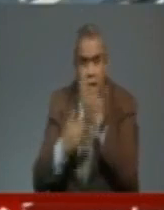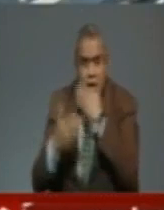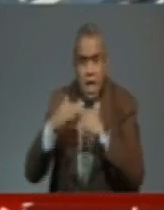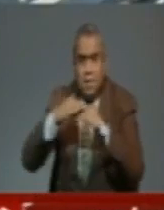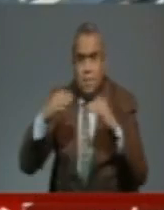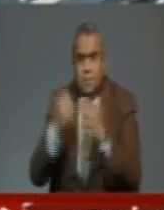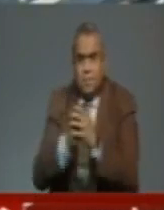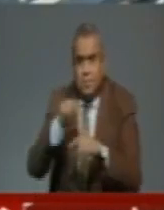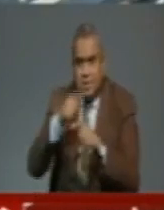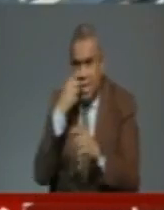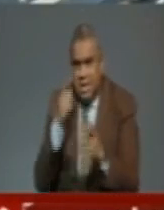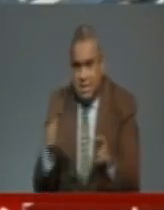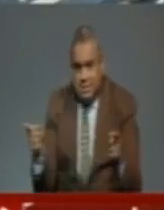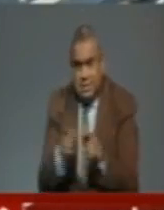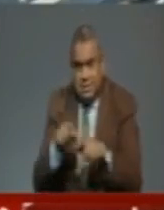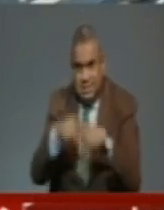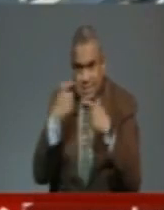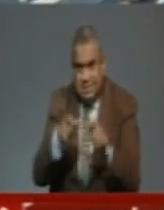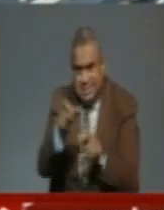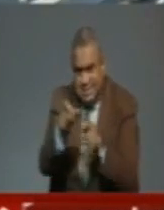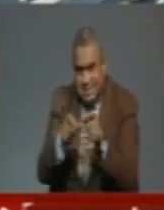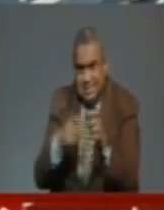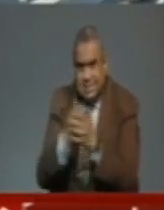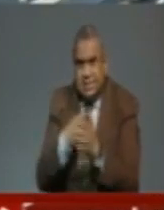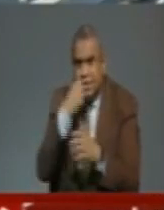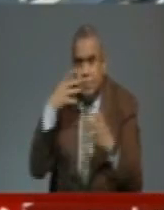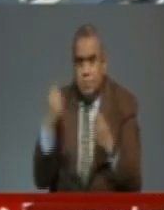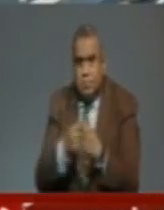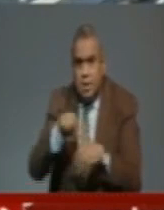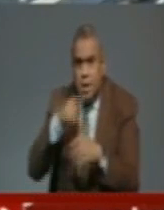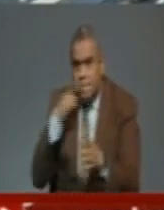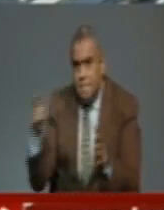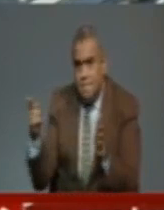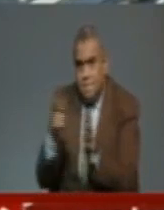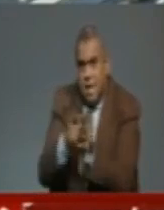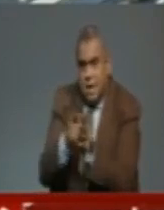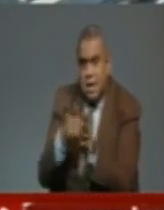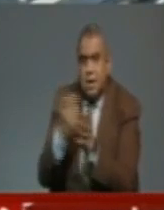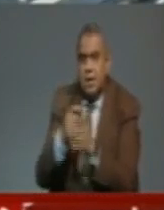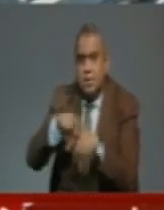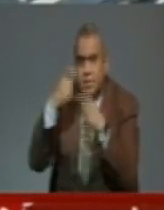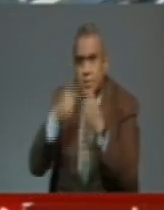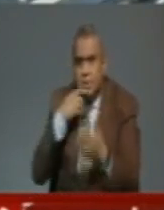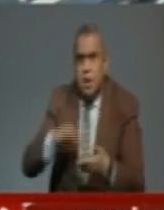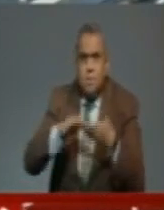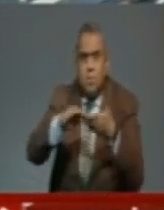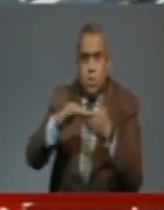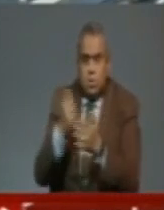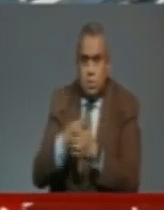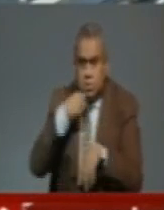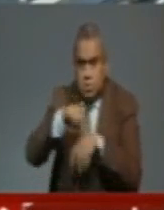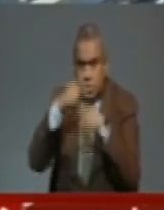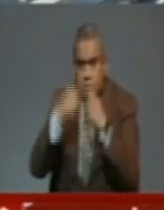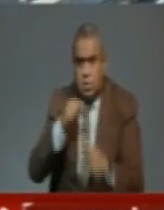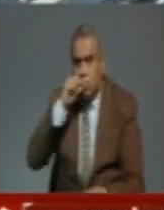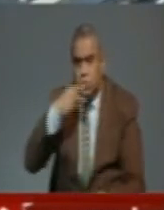صغيره كده اللي هو السير ده عشان يغذي، كانت تيجي المراكب تقف هنا عشان يغذي الصوامع دي. والدكتور علي كان كل يوم انا وهو